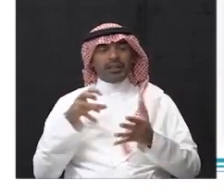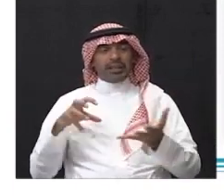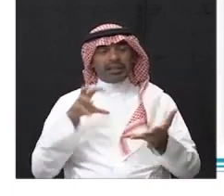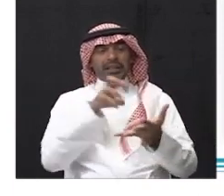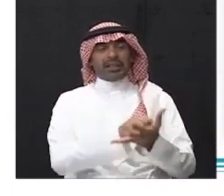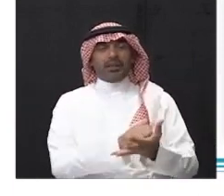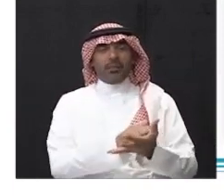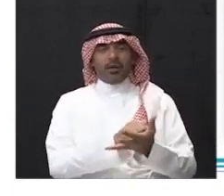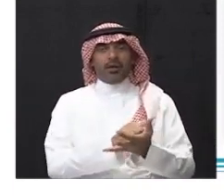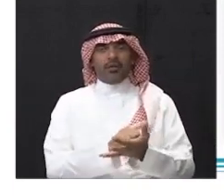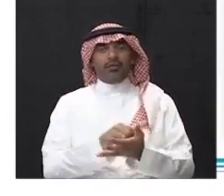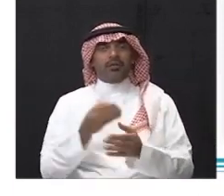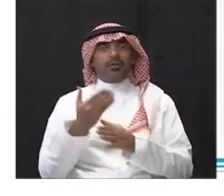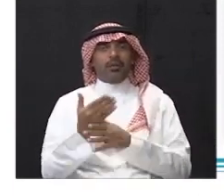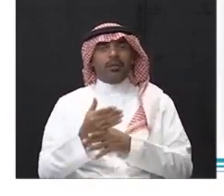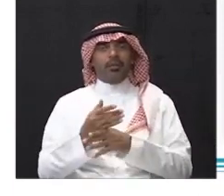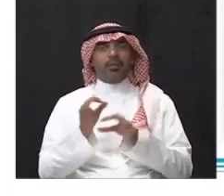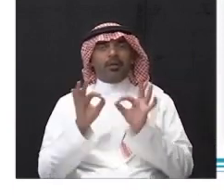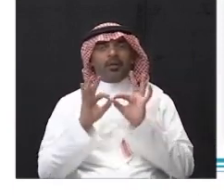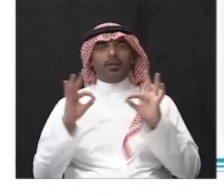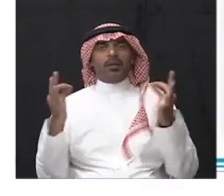فسر ذلك